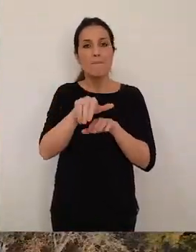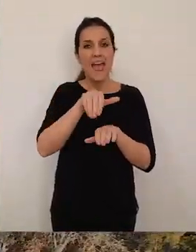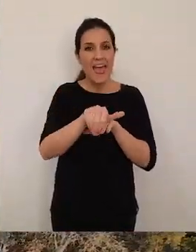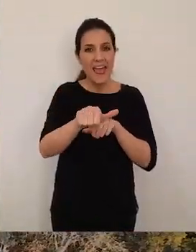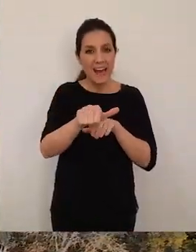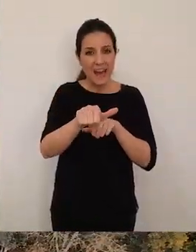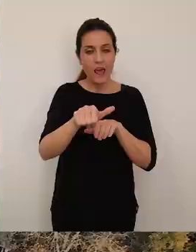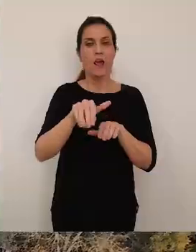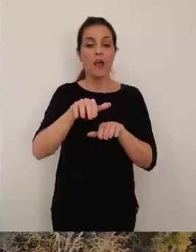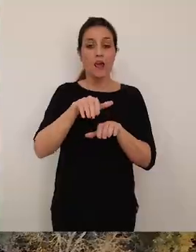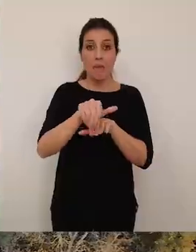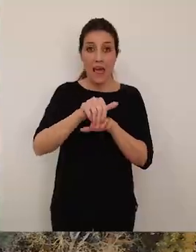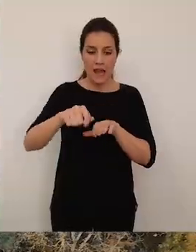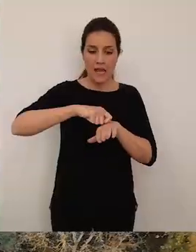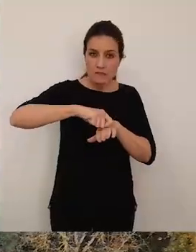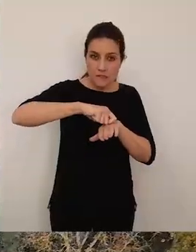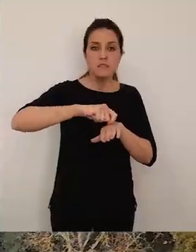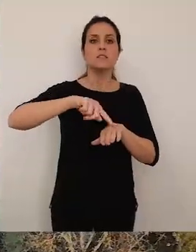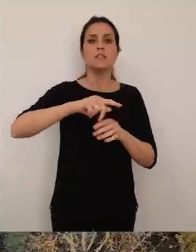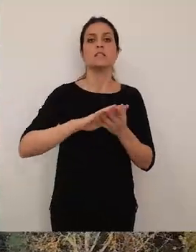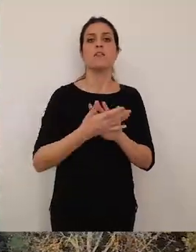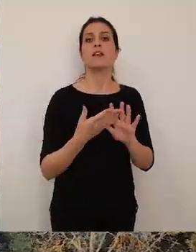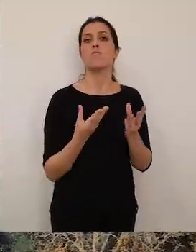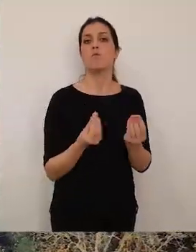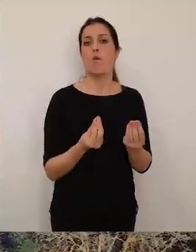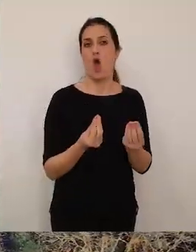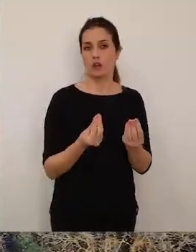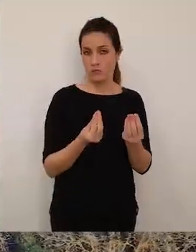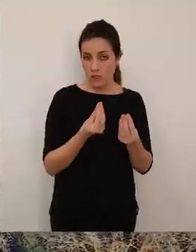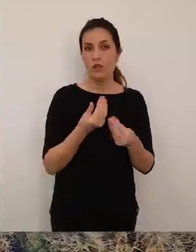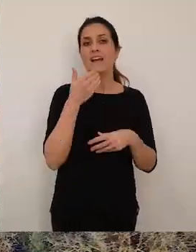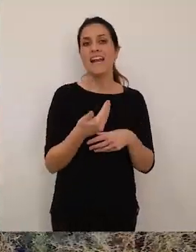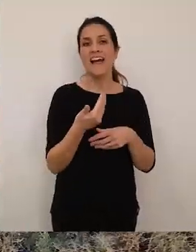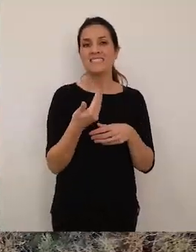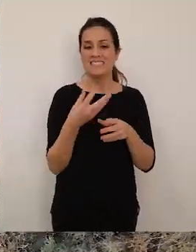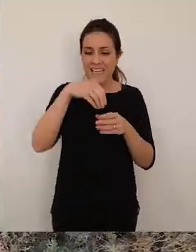scopo di ottenere un manufatto più morbido grazie alla presenza del tannino.